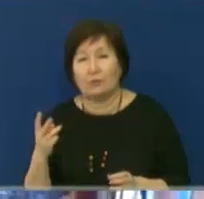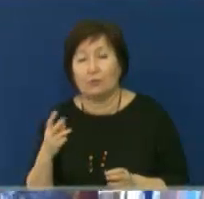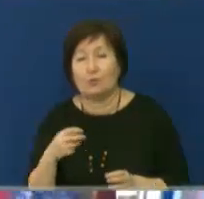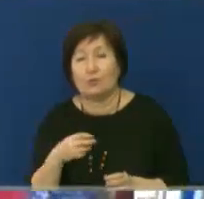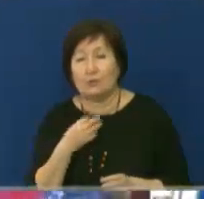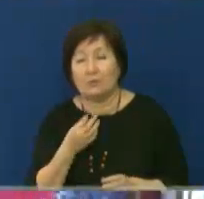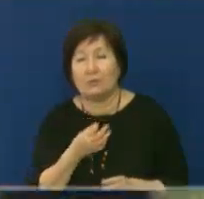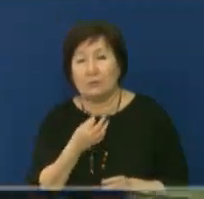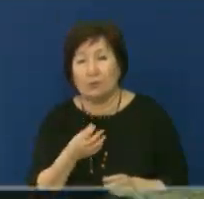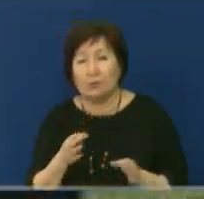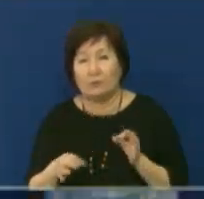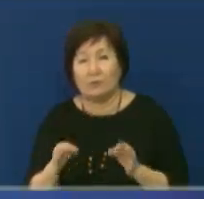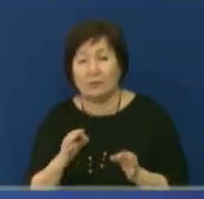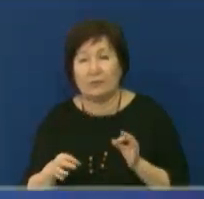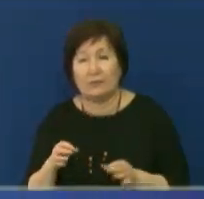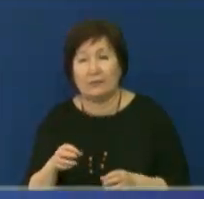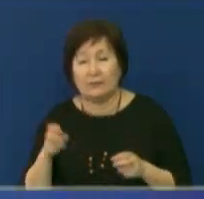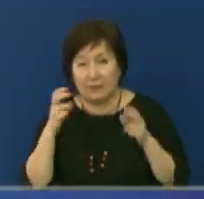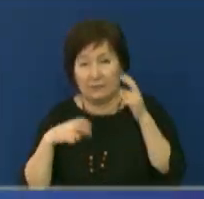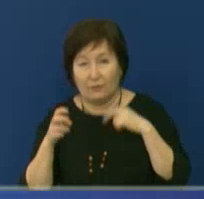кірісіне айналдырылатын болады.